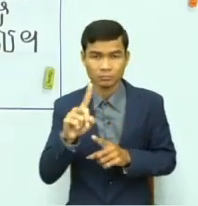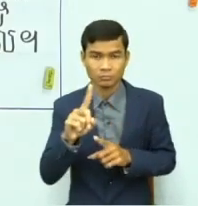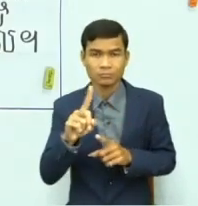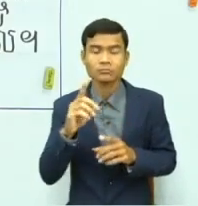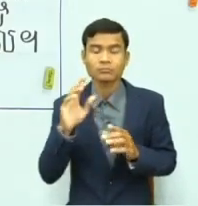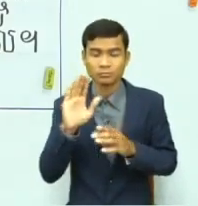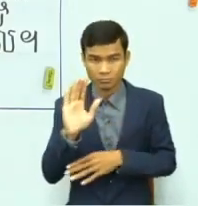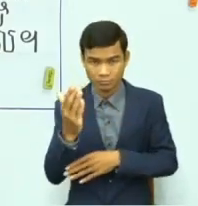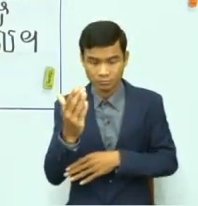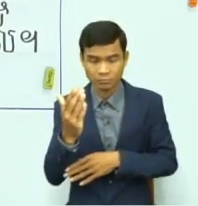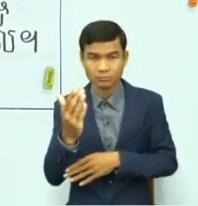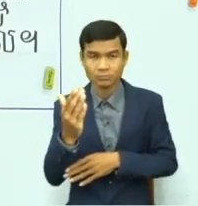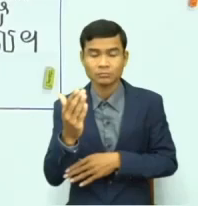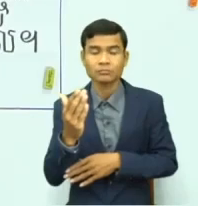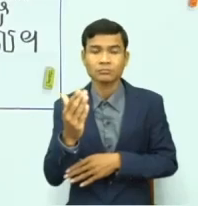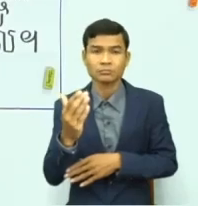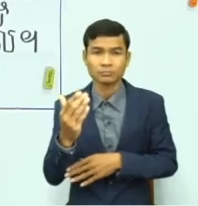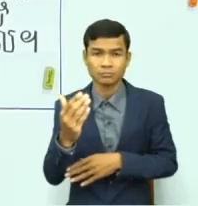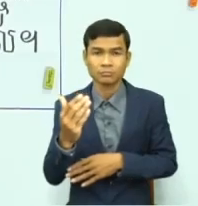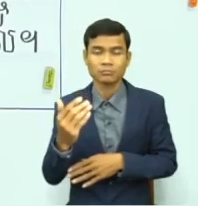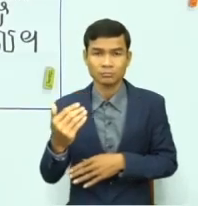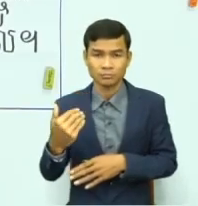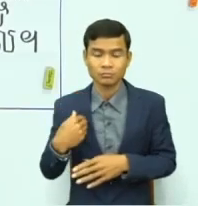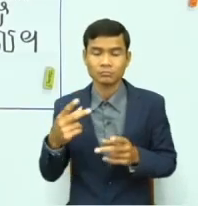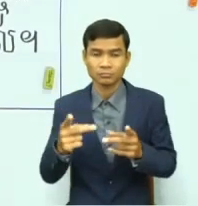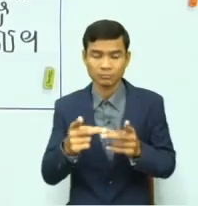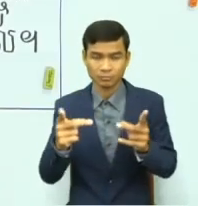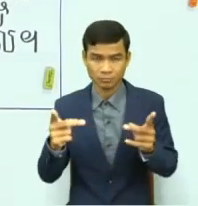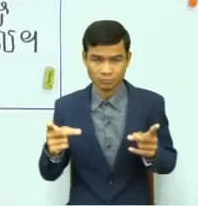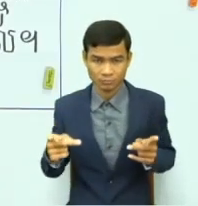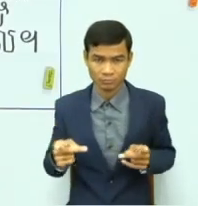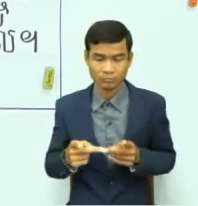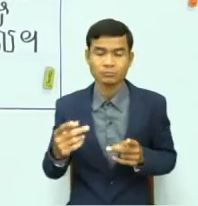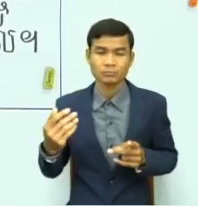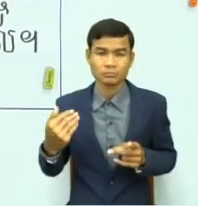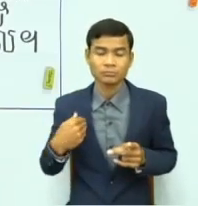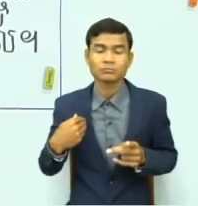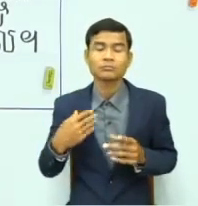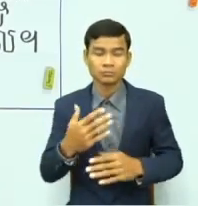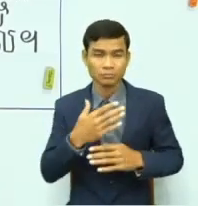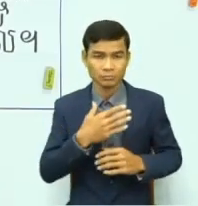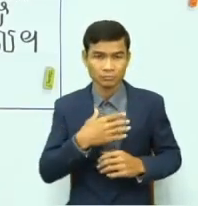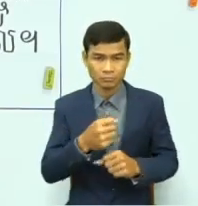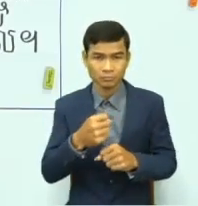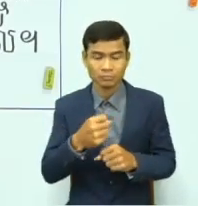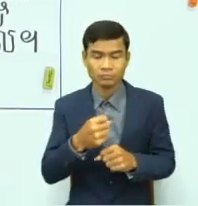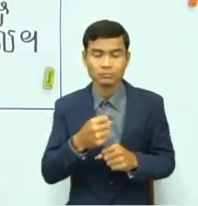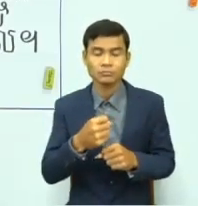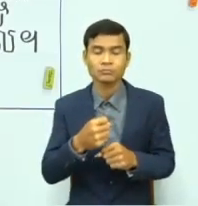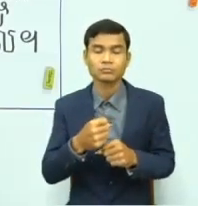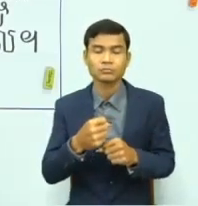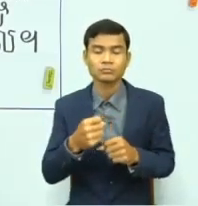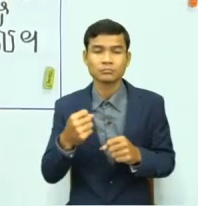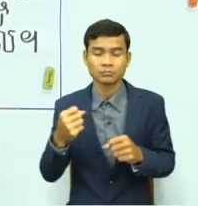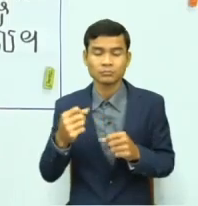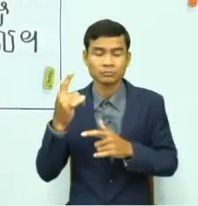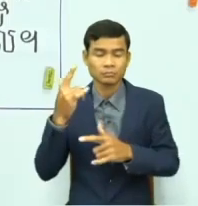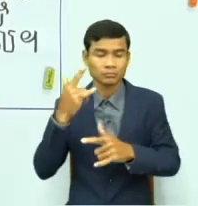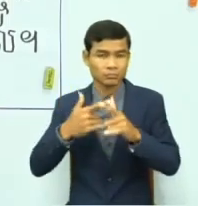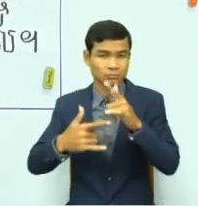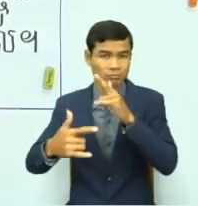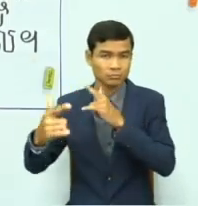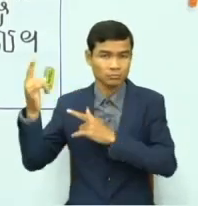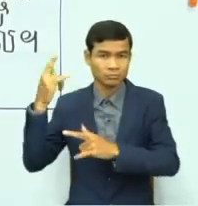nuốn nâng chia còn lại miên phiệp tiệt tiếng bài pro vật